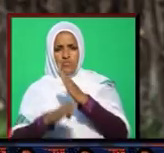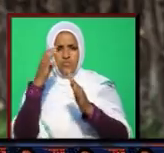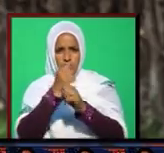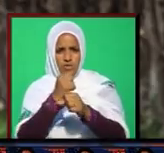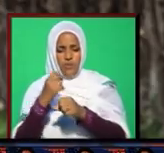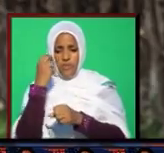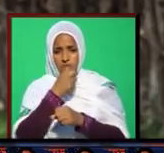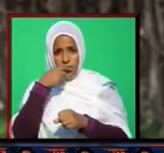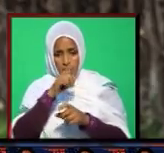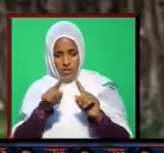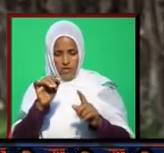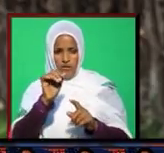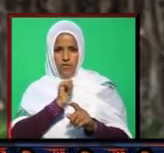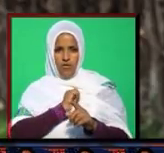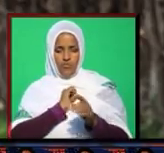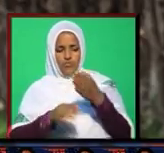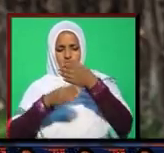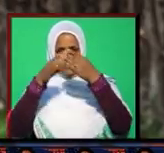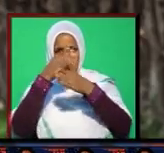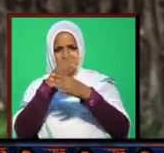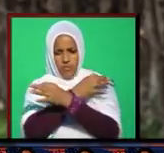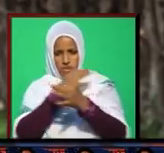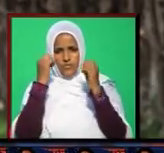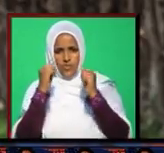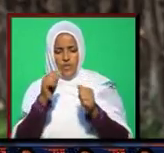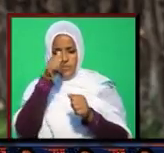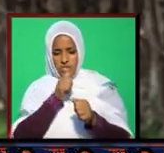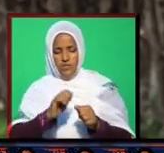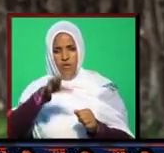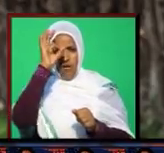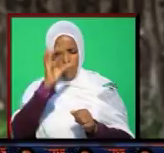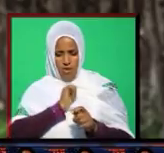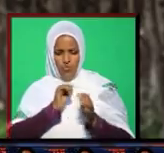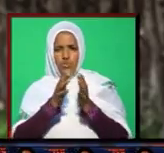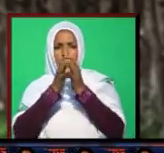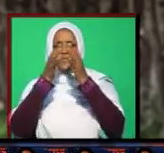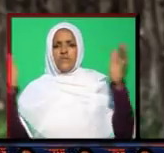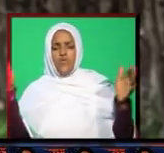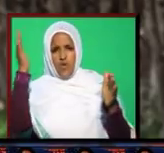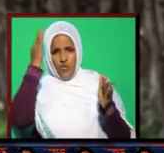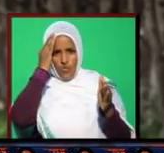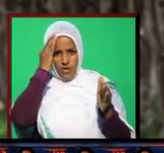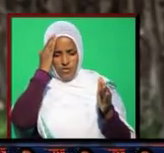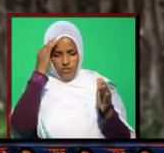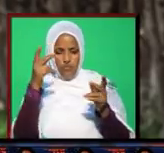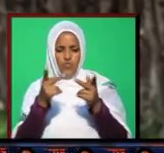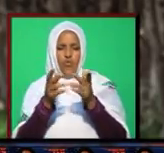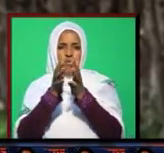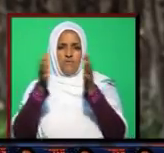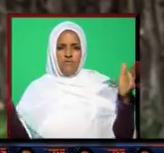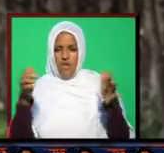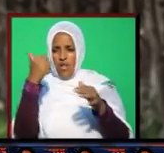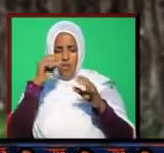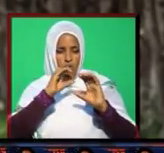ያንጻል። በልሳን የሚናገረው ግን ራሱን ያንጻል። መጽሐፍቱን እያነበበ ምስጢራትን ሁሉ እያገኘ ራሱን እያሰፋ የእውቀት አድማሱን